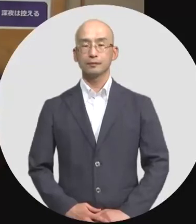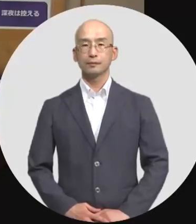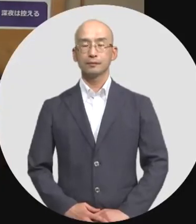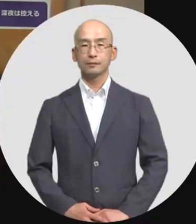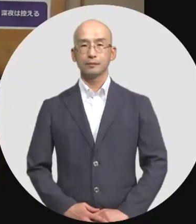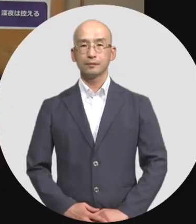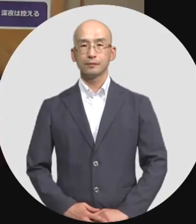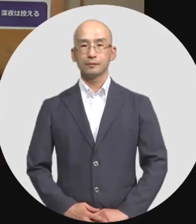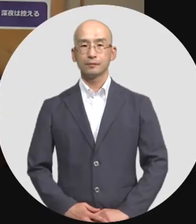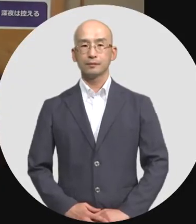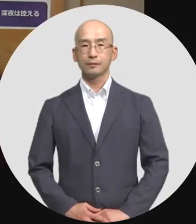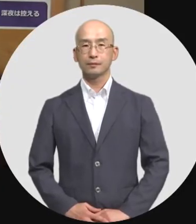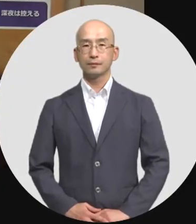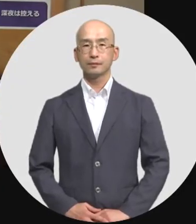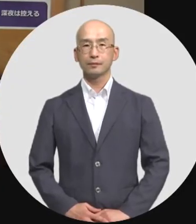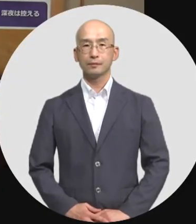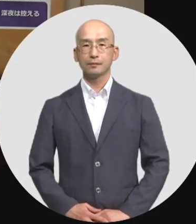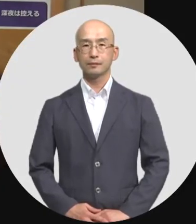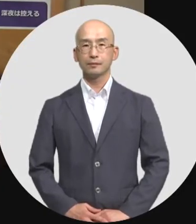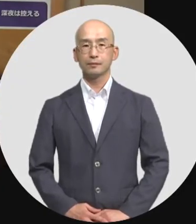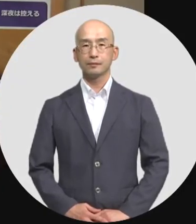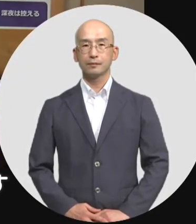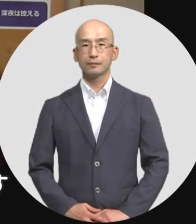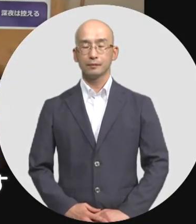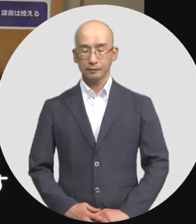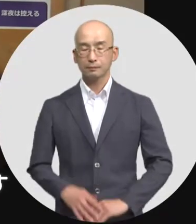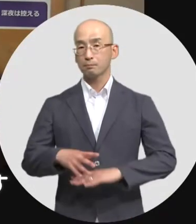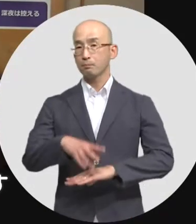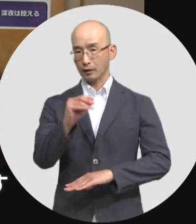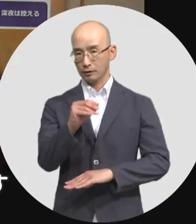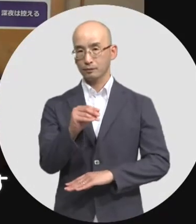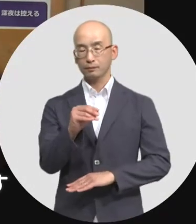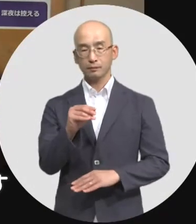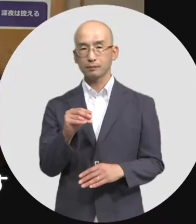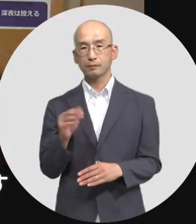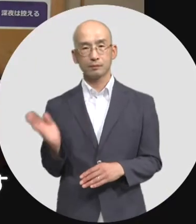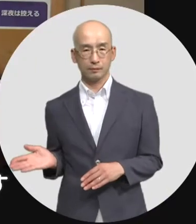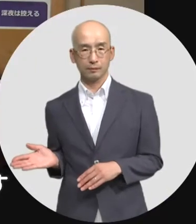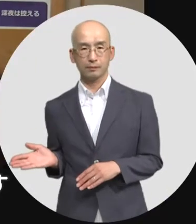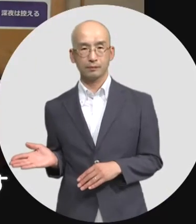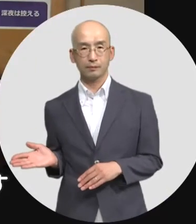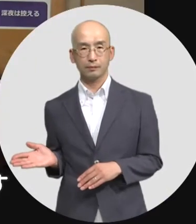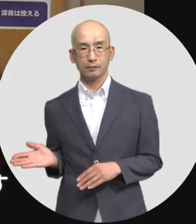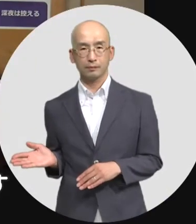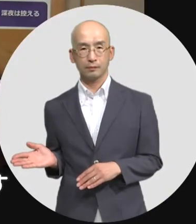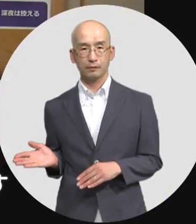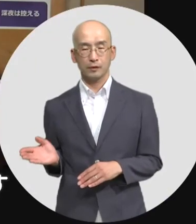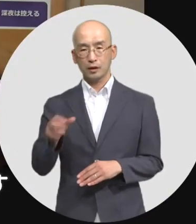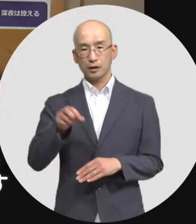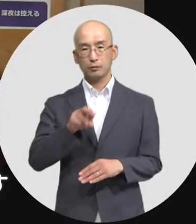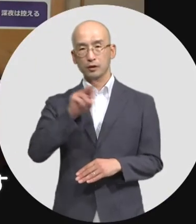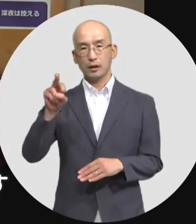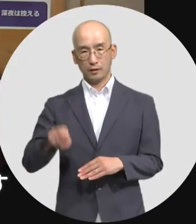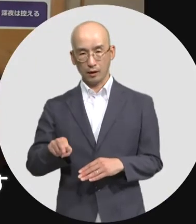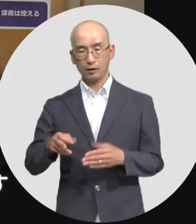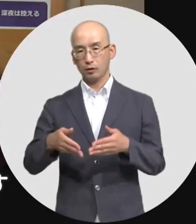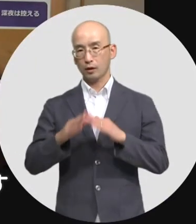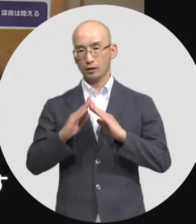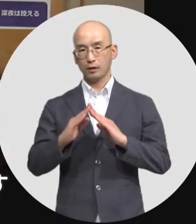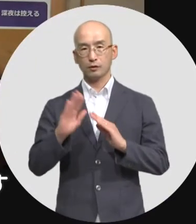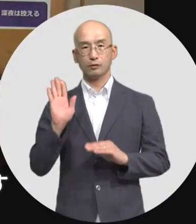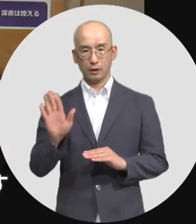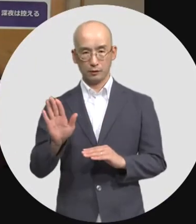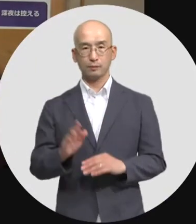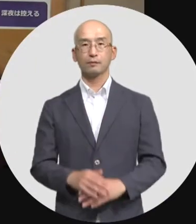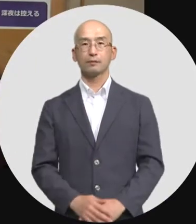はじめに知事から発表がございます。 でまず1点目は京都府の慰労金支援金事務センターの開設につい